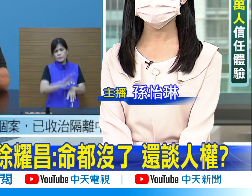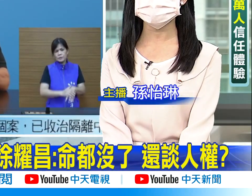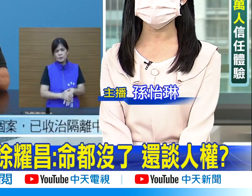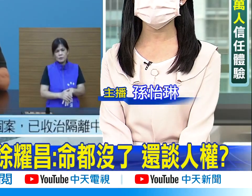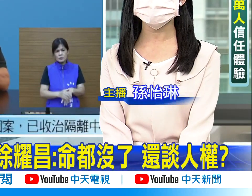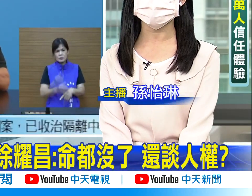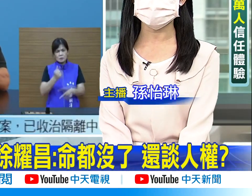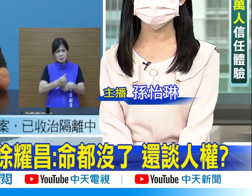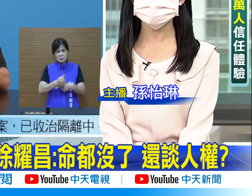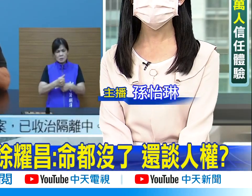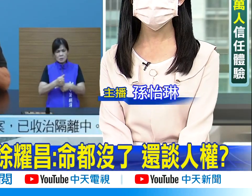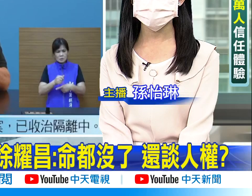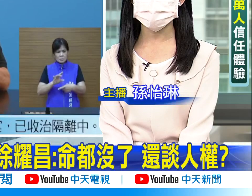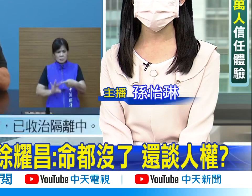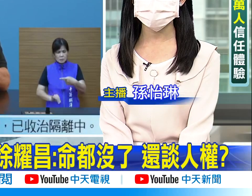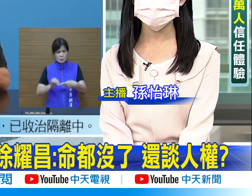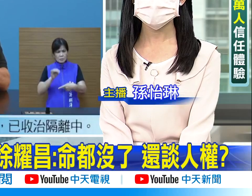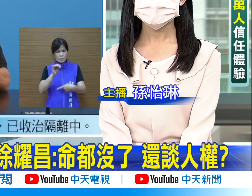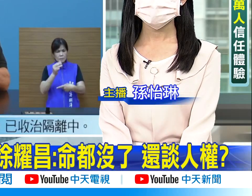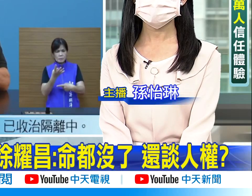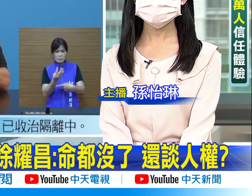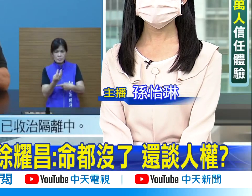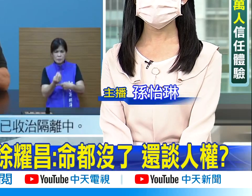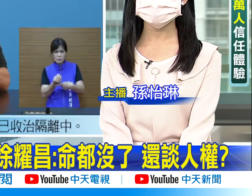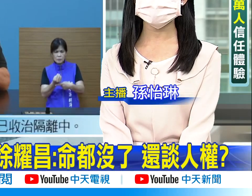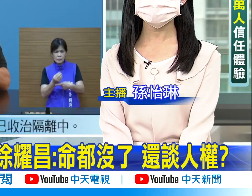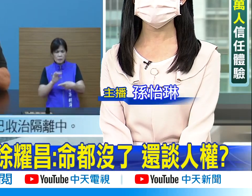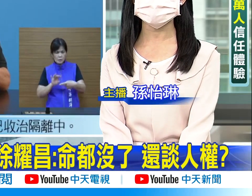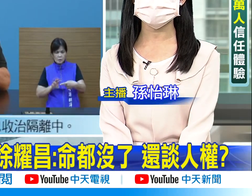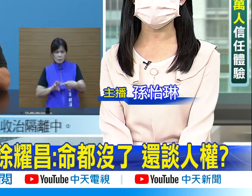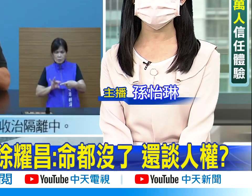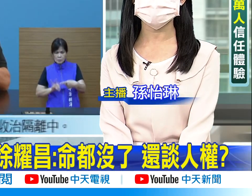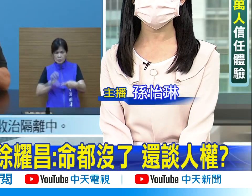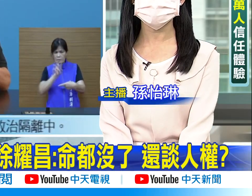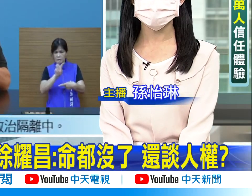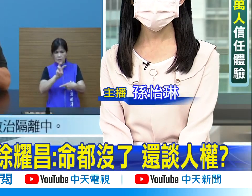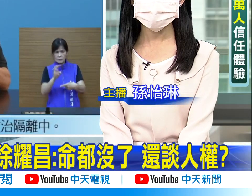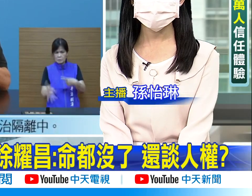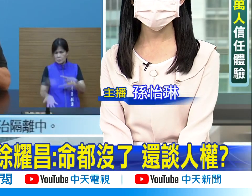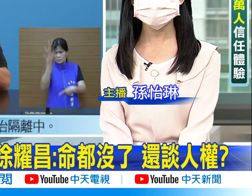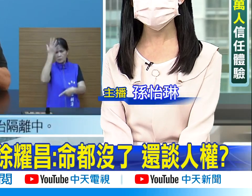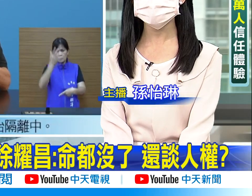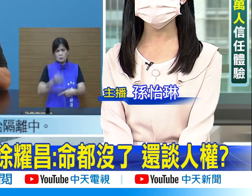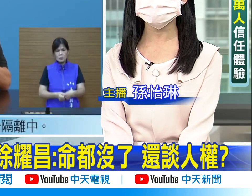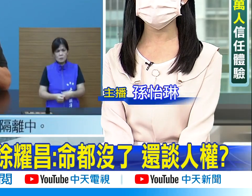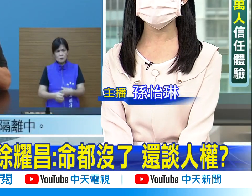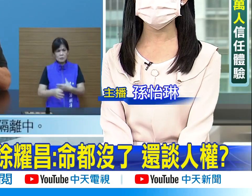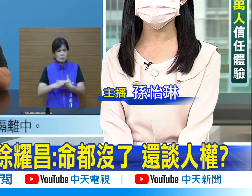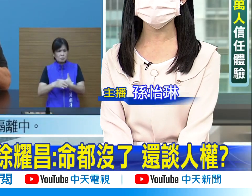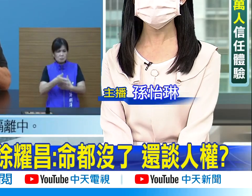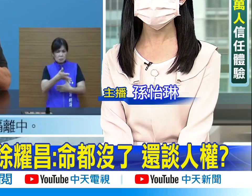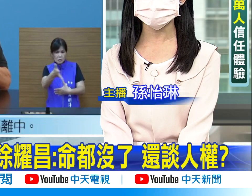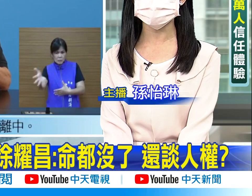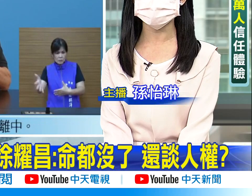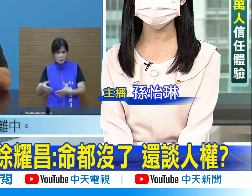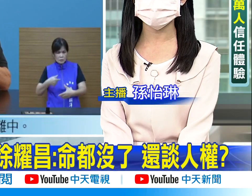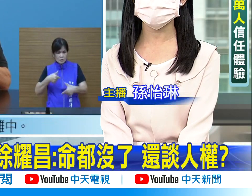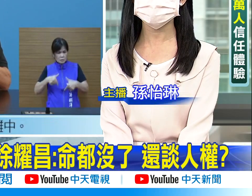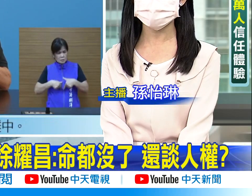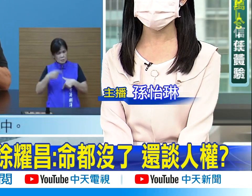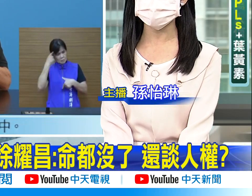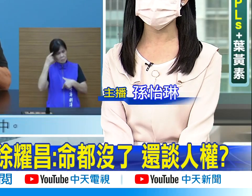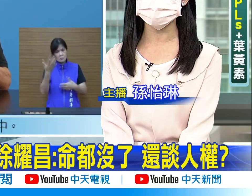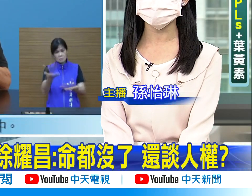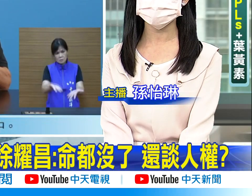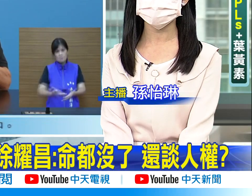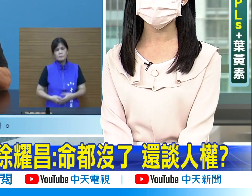的议论，那县长他是震怒地表示，苗栗在一个星期前还是防疫的模范生，但是现在被移工的疫情搞得天